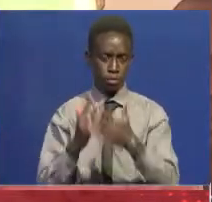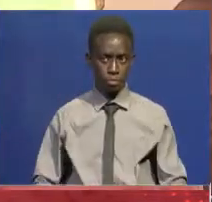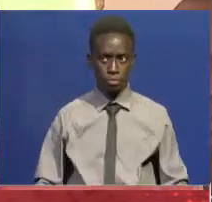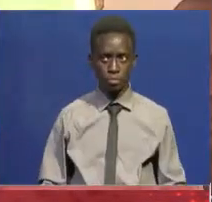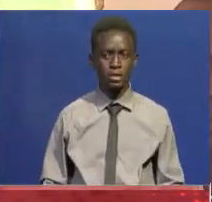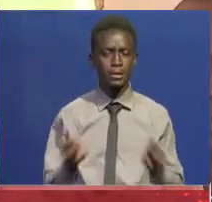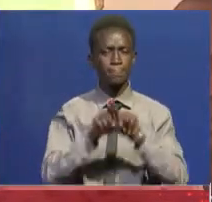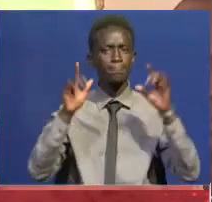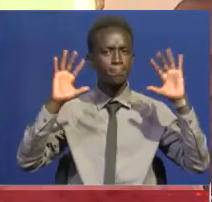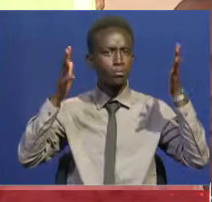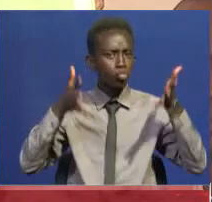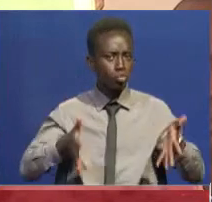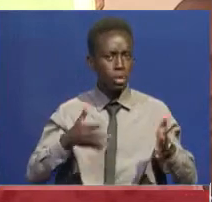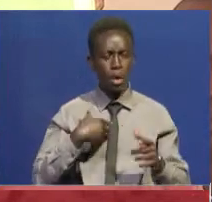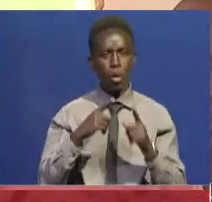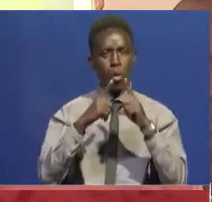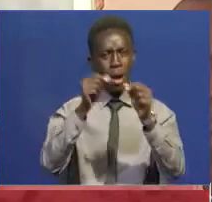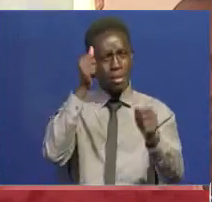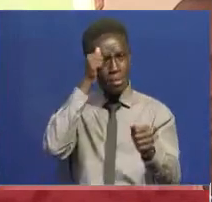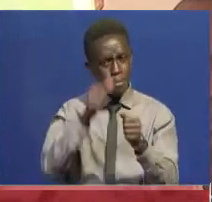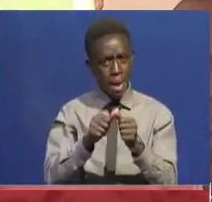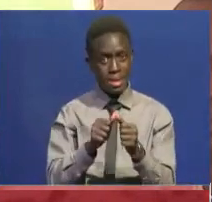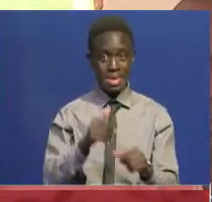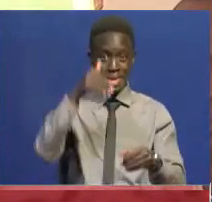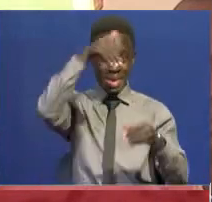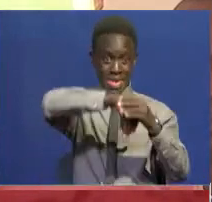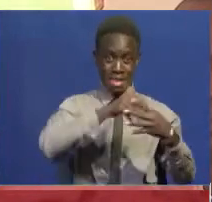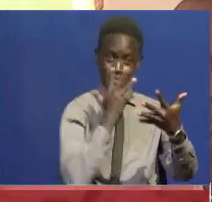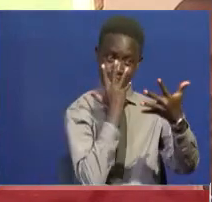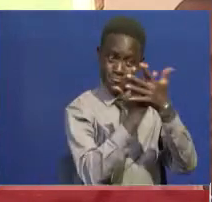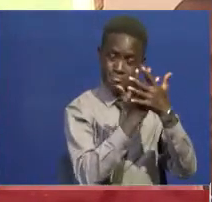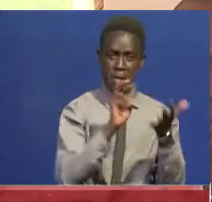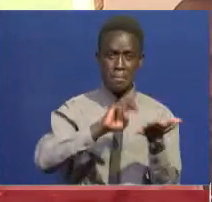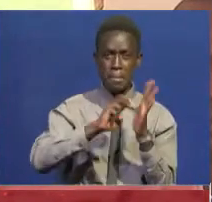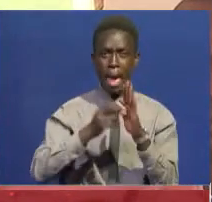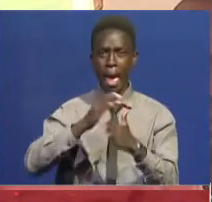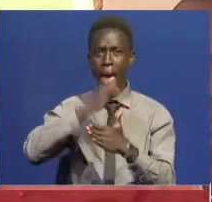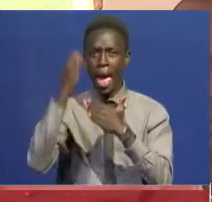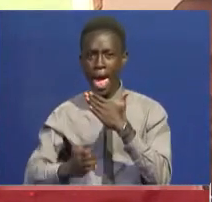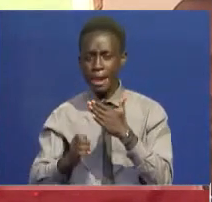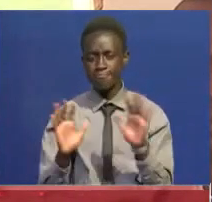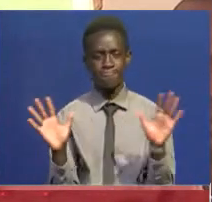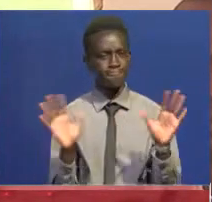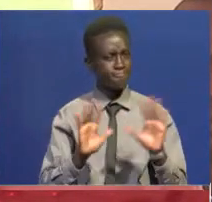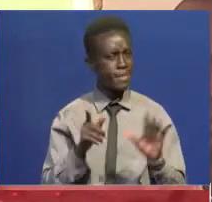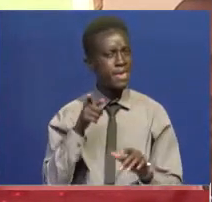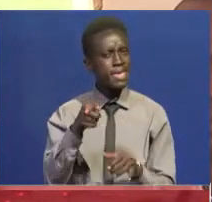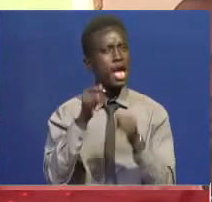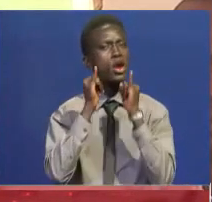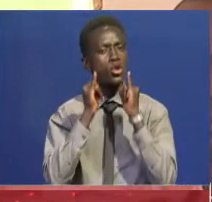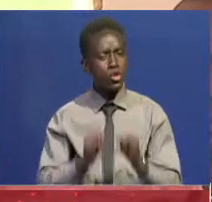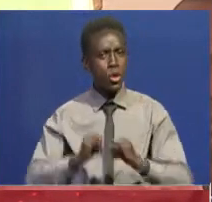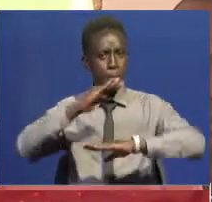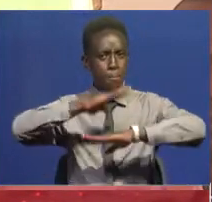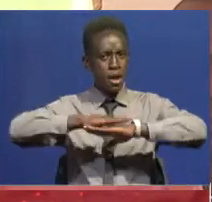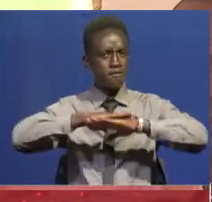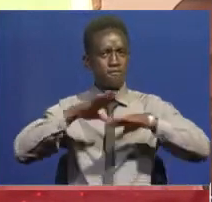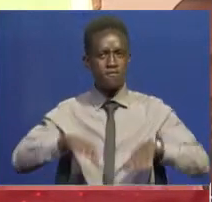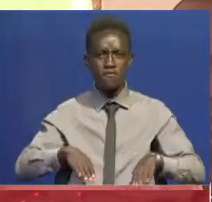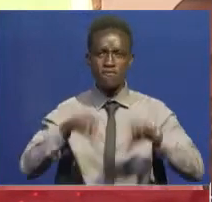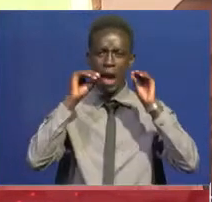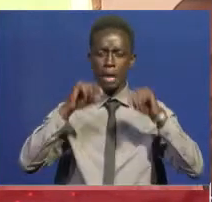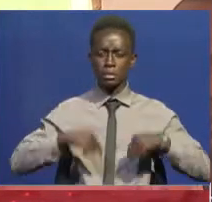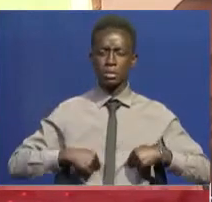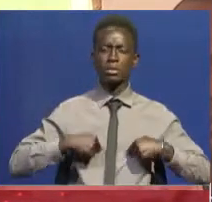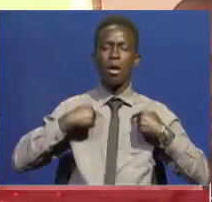remind everyone that being in prison is not an end in itself. It can be a new platform for finding oneself